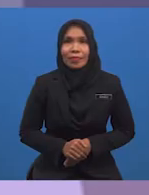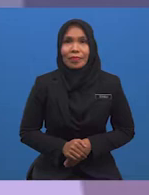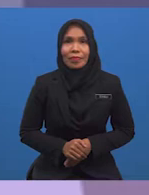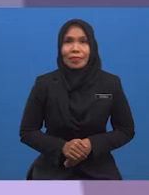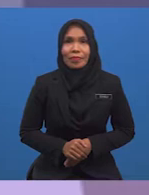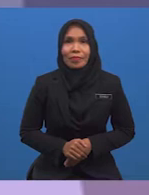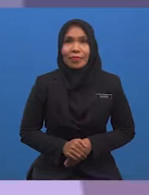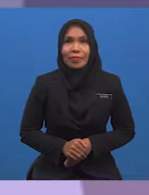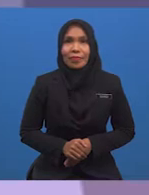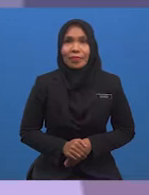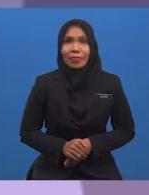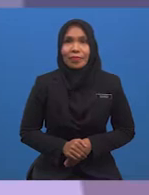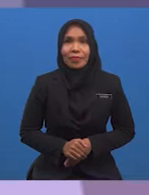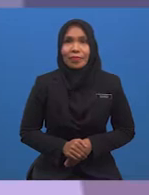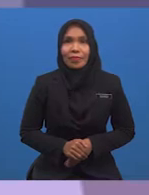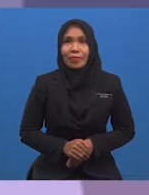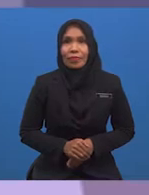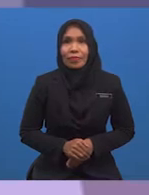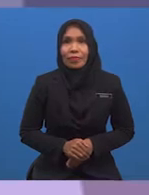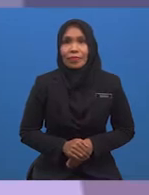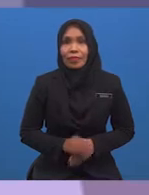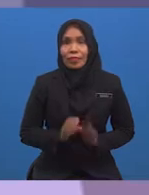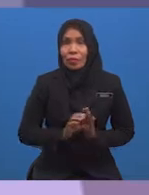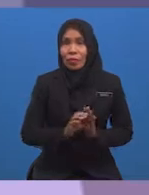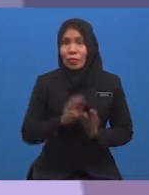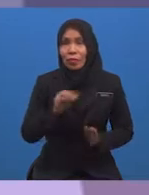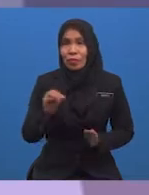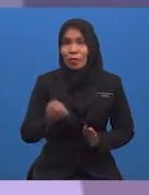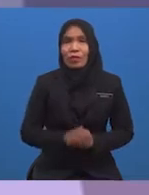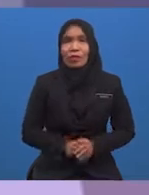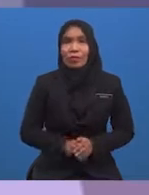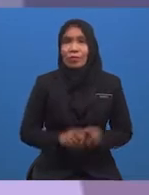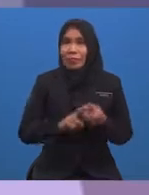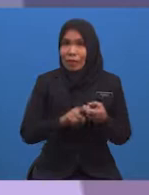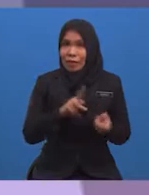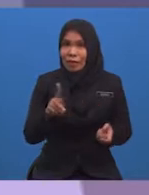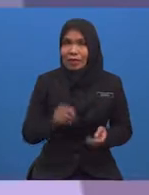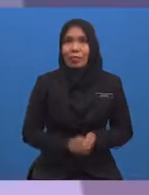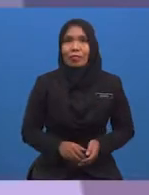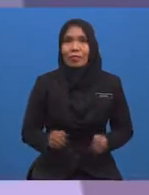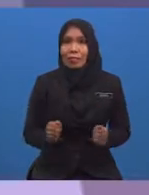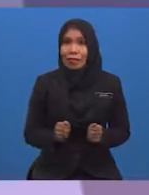Cuba murid-murid kaitkan dengan topik pembelajaran kita pada episod lalu.